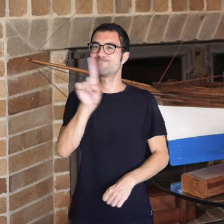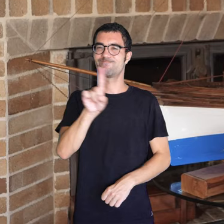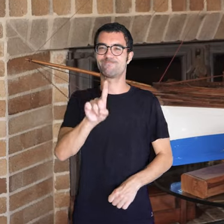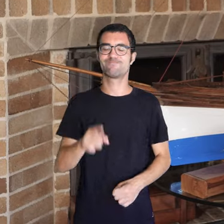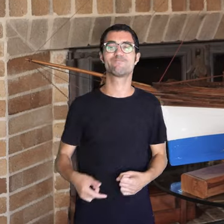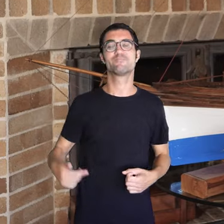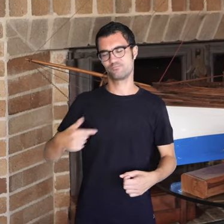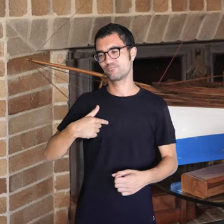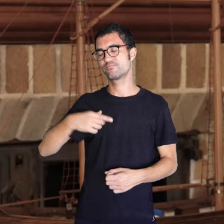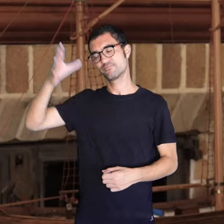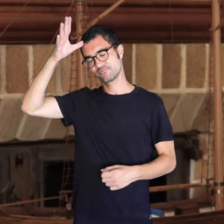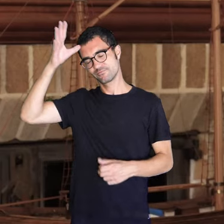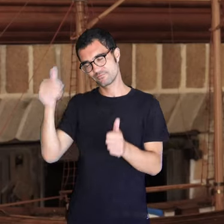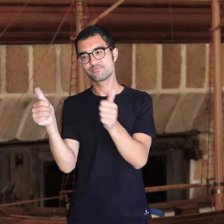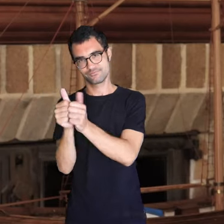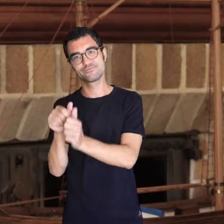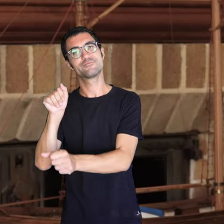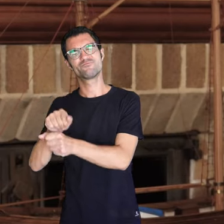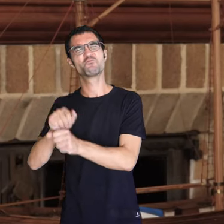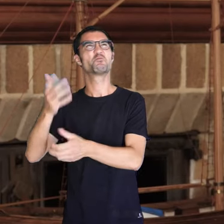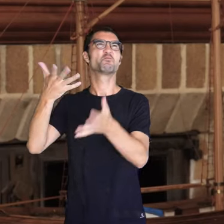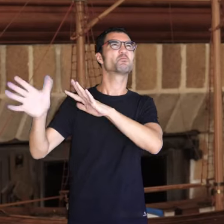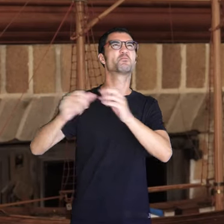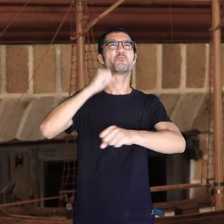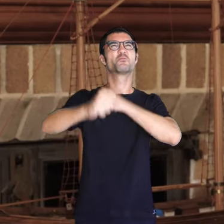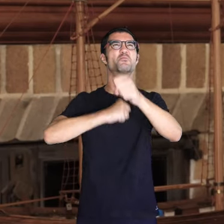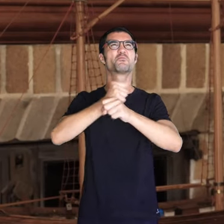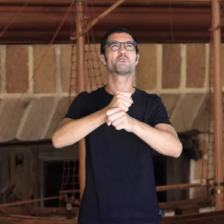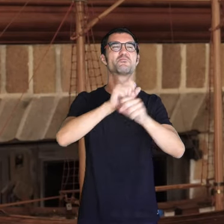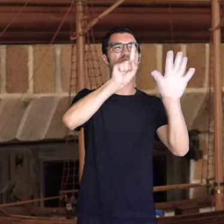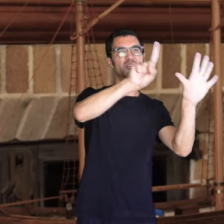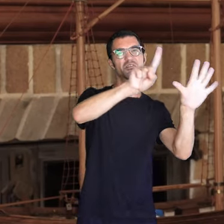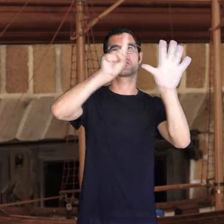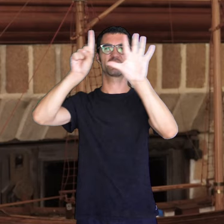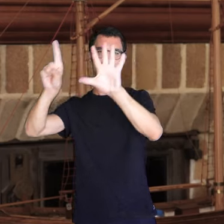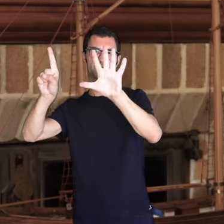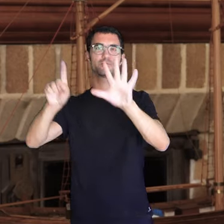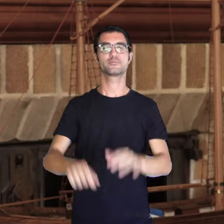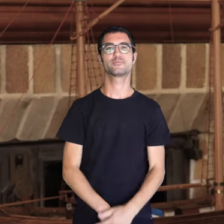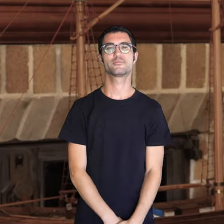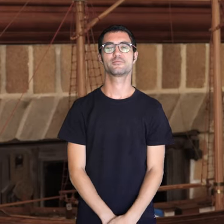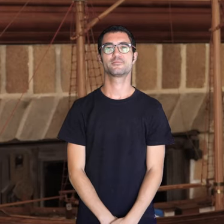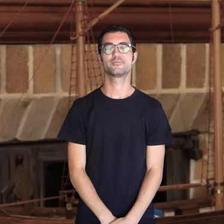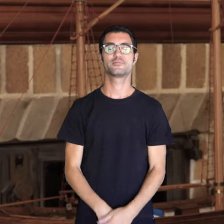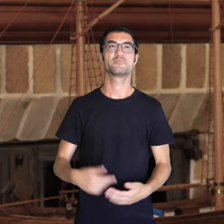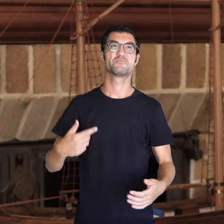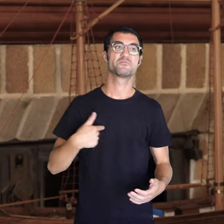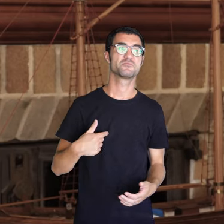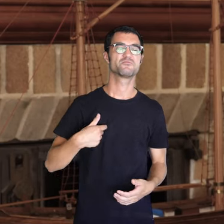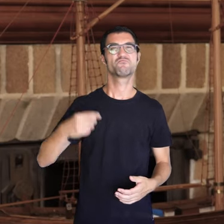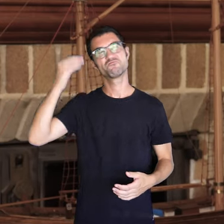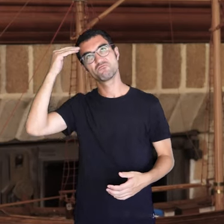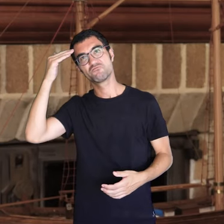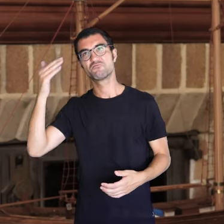me vaig posar a fer feina amb mon pare. Això era damunt del 66, que